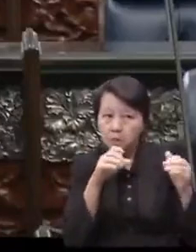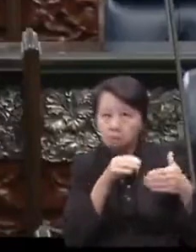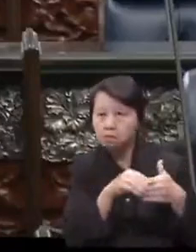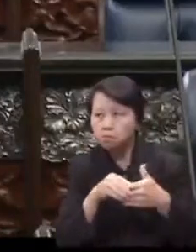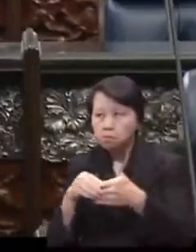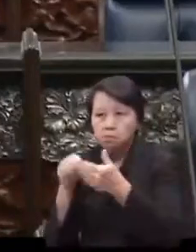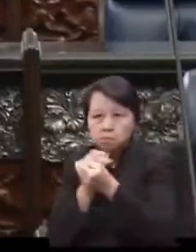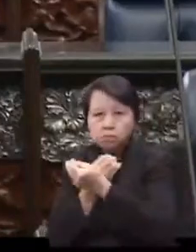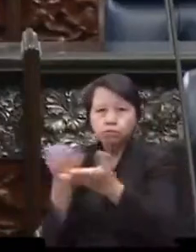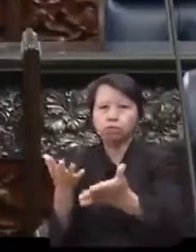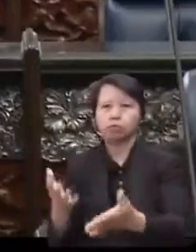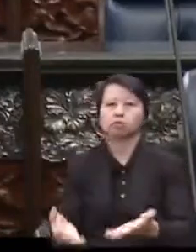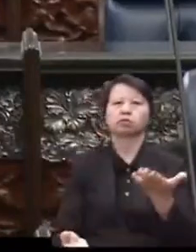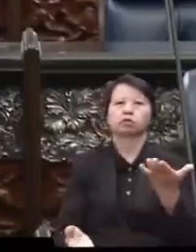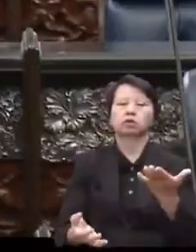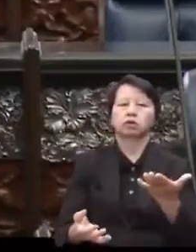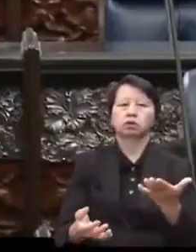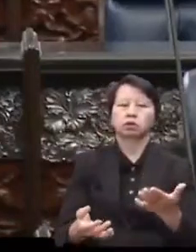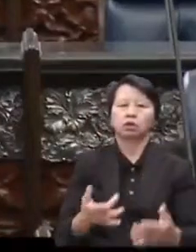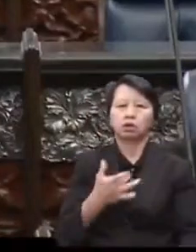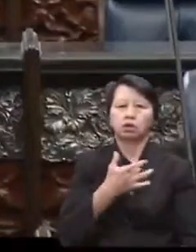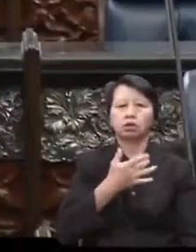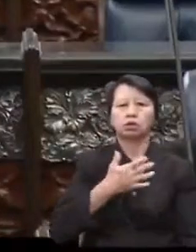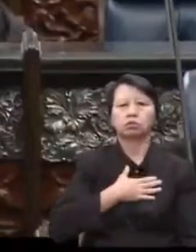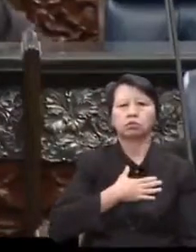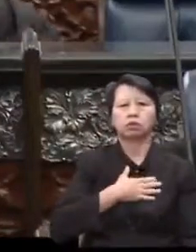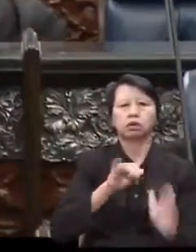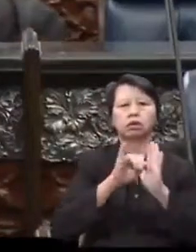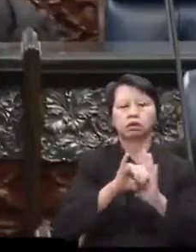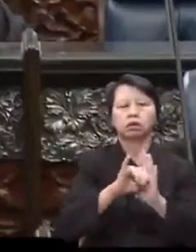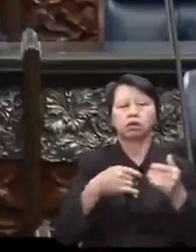menyentuh ee apa maruah dan juga imej ahli dewan yang mulia ini